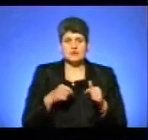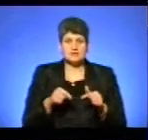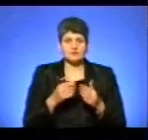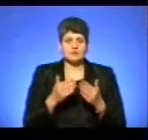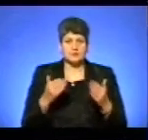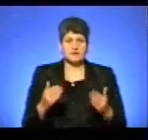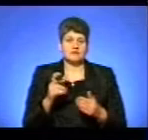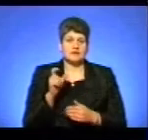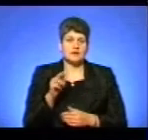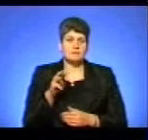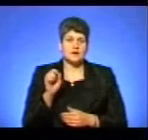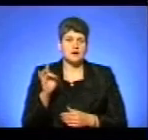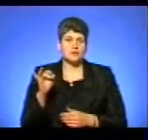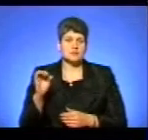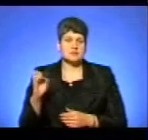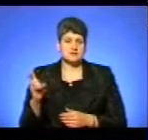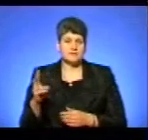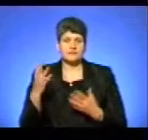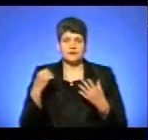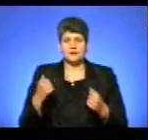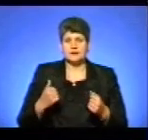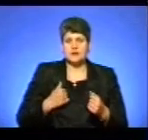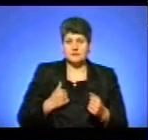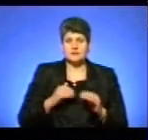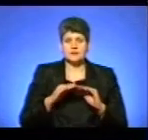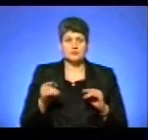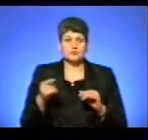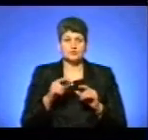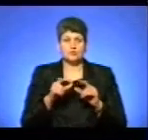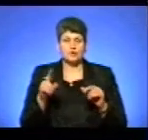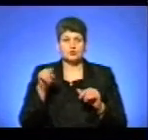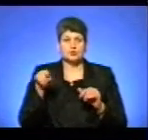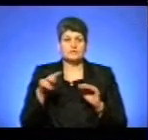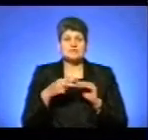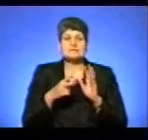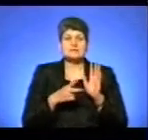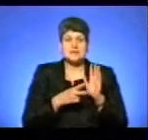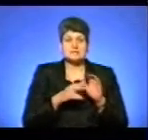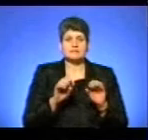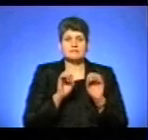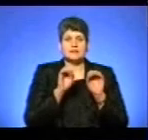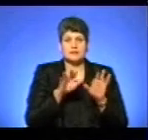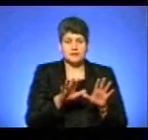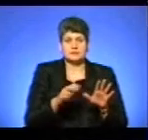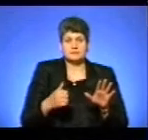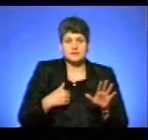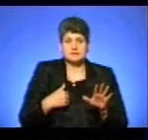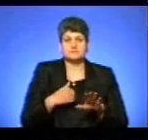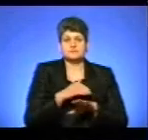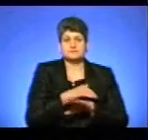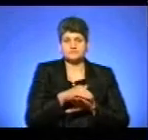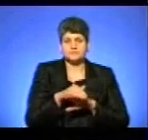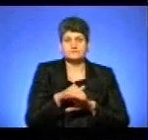Євгеній Марусик. У День Збройних сил України учні Тернопільської школи номер 17 передали бійцям на передову малюнки і